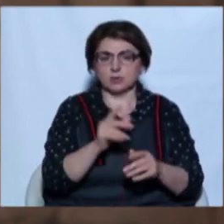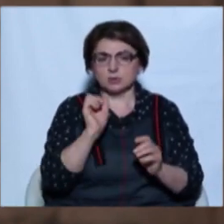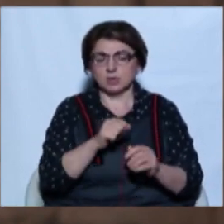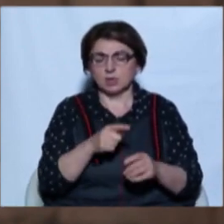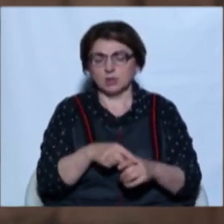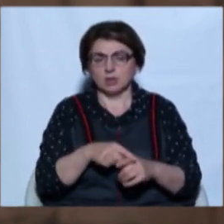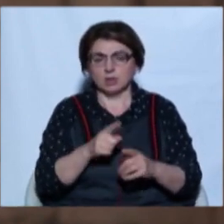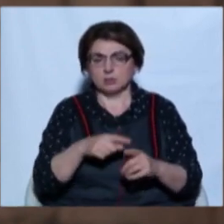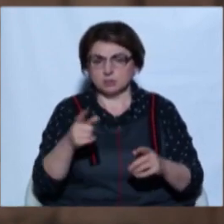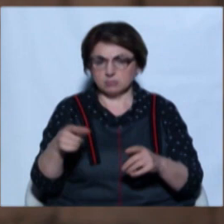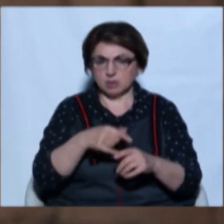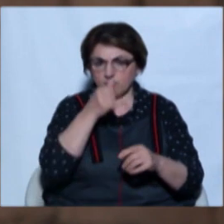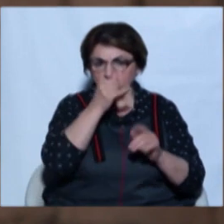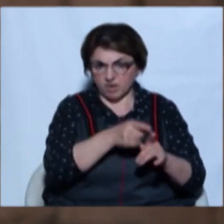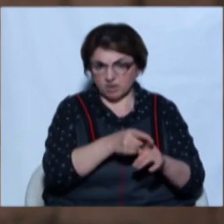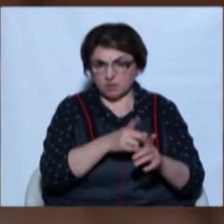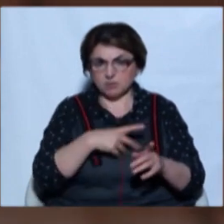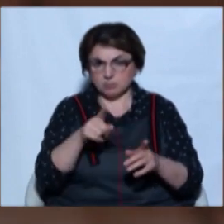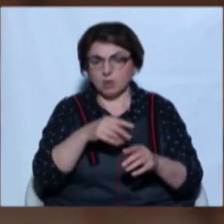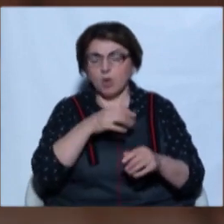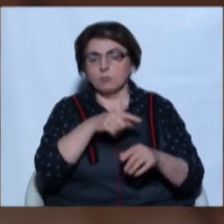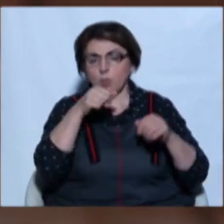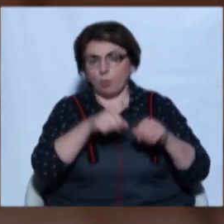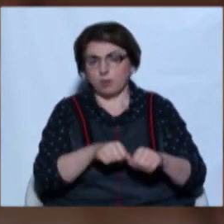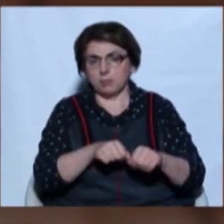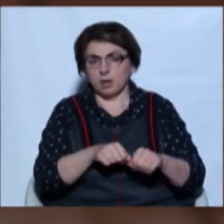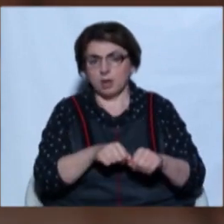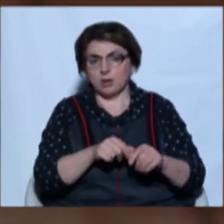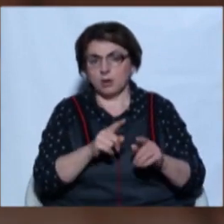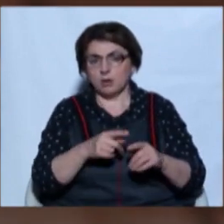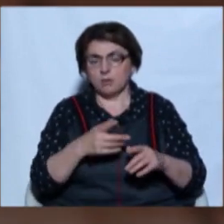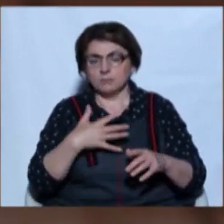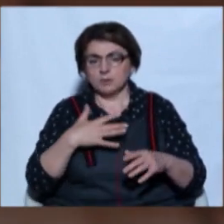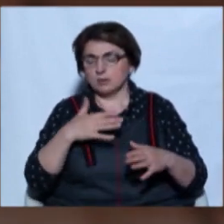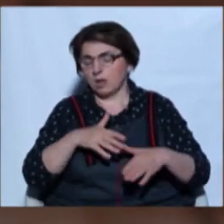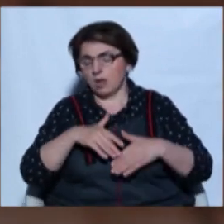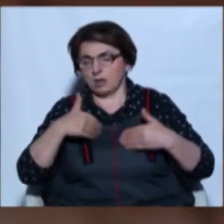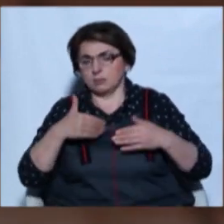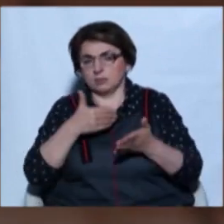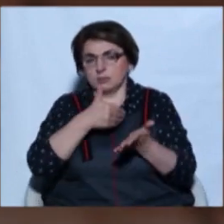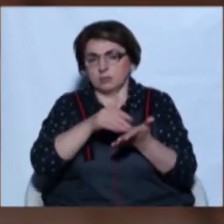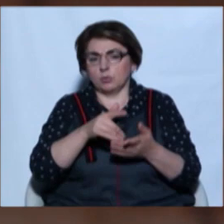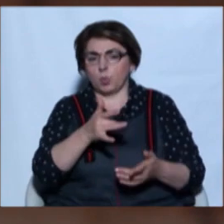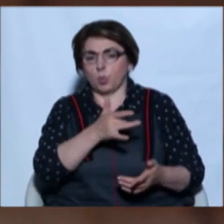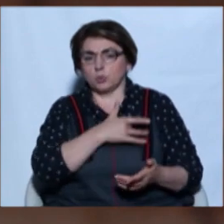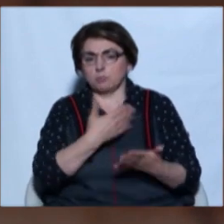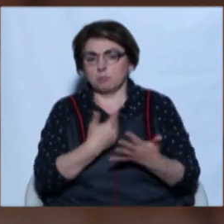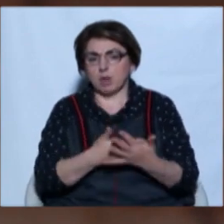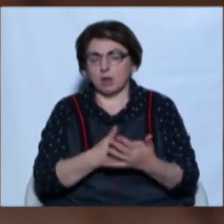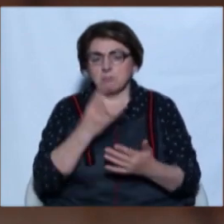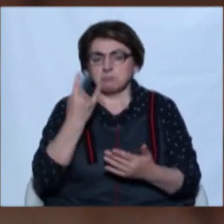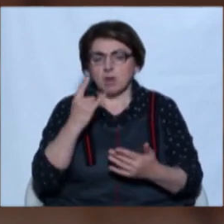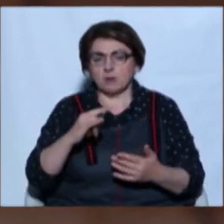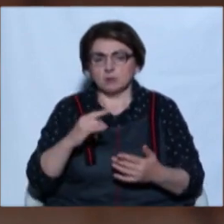რომლის განხორციელების ან განუხორციელებლობის უფლება მისი უფლებაა. უგულებელყოფა, რომელიც გულისხმობს